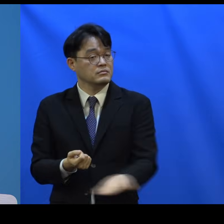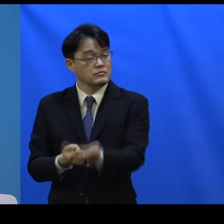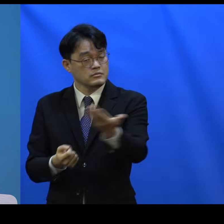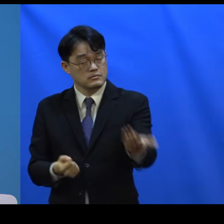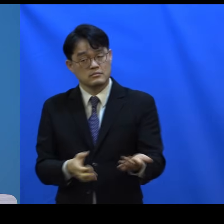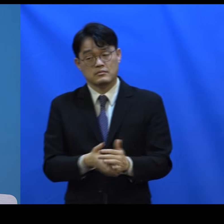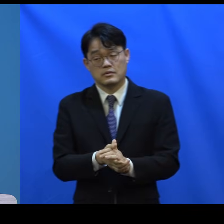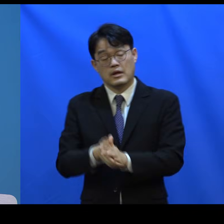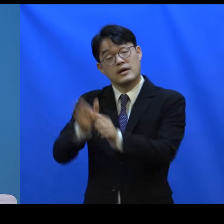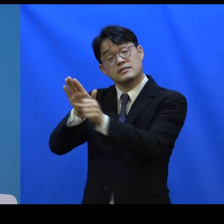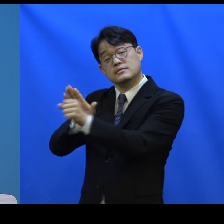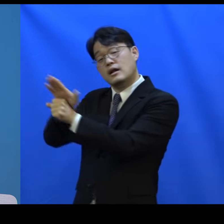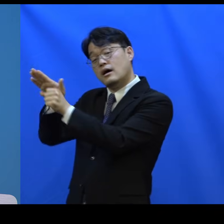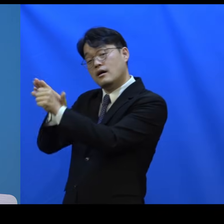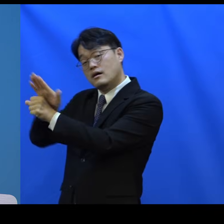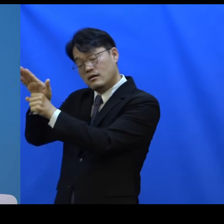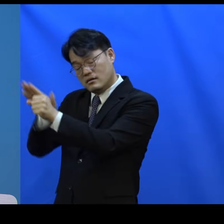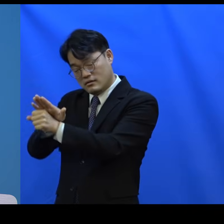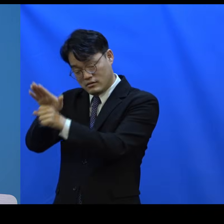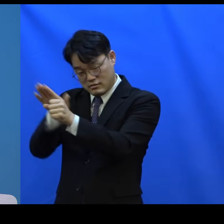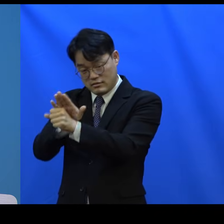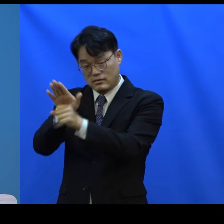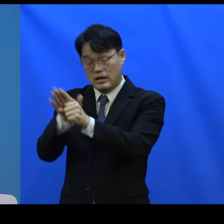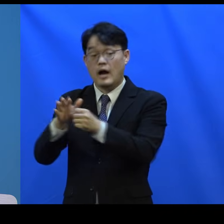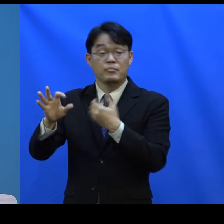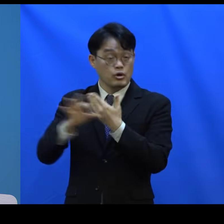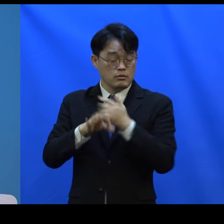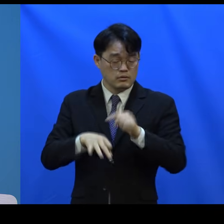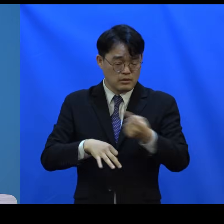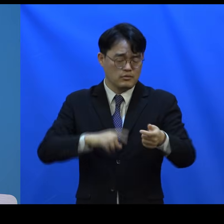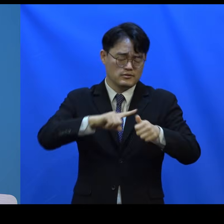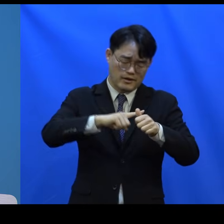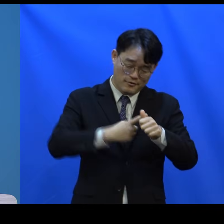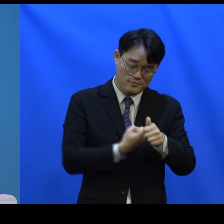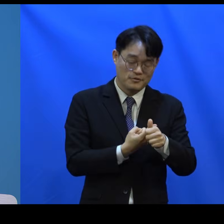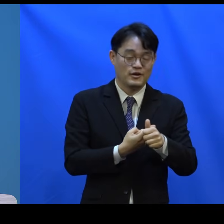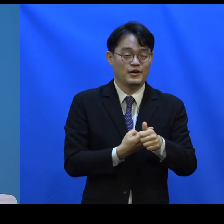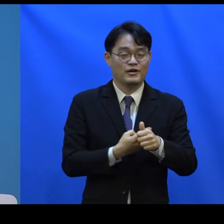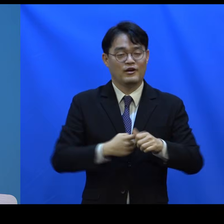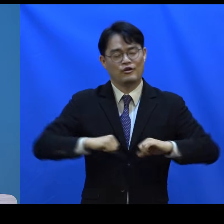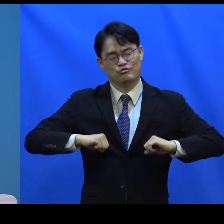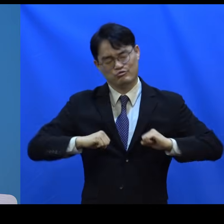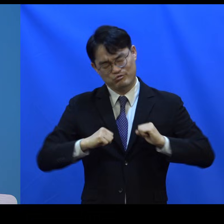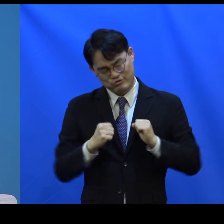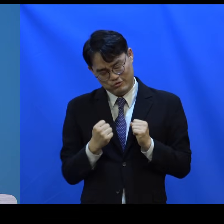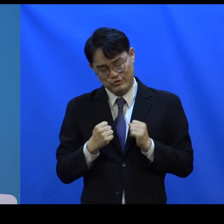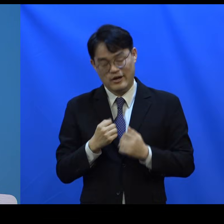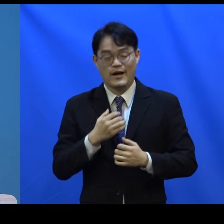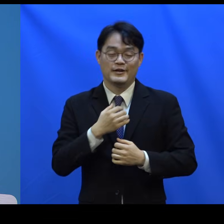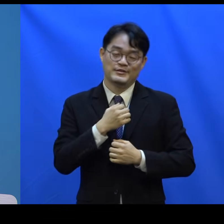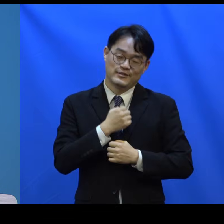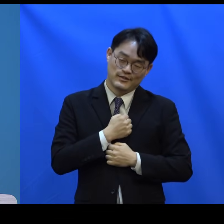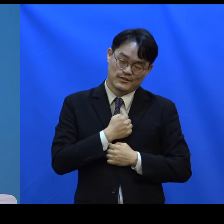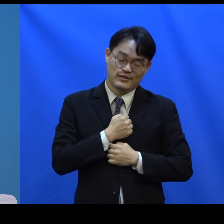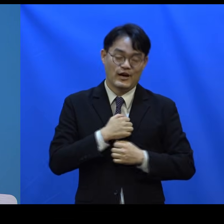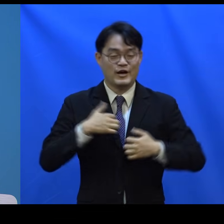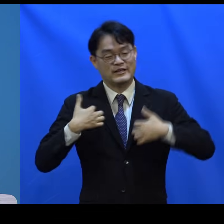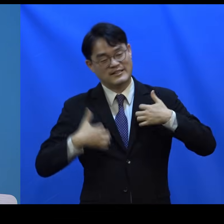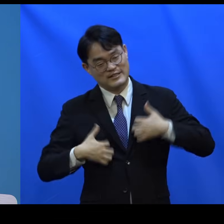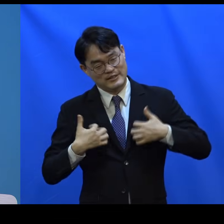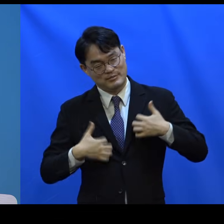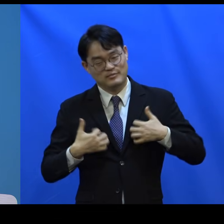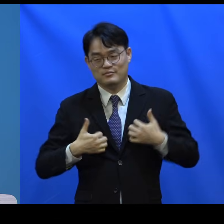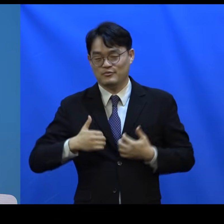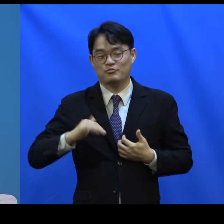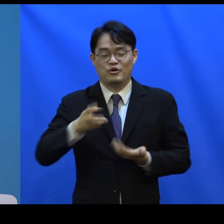없다네. 그러니까 신앙은 규칙을 지키는 게 아니에요. 사랑하는 거예요. 예.